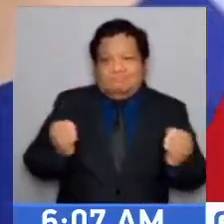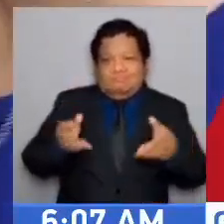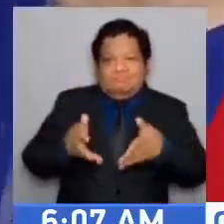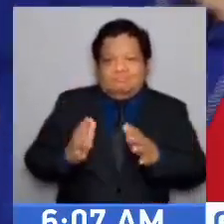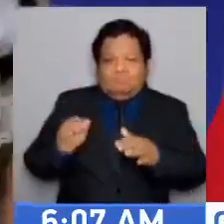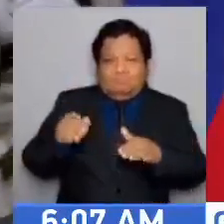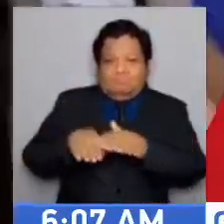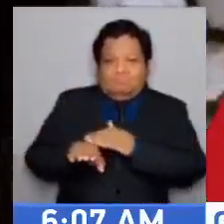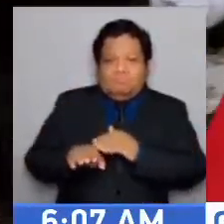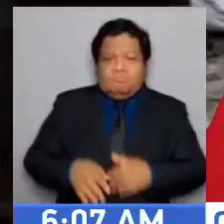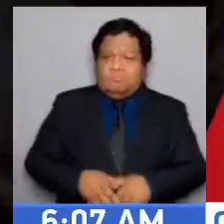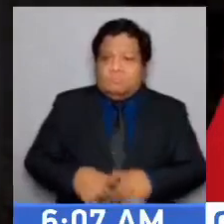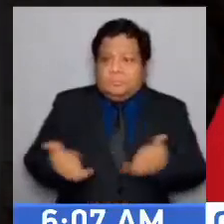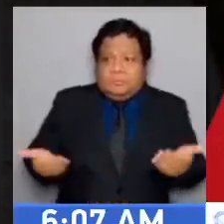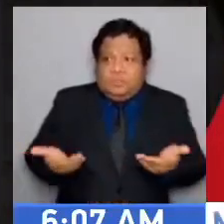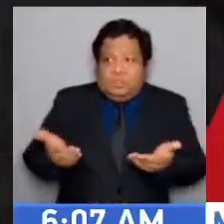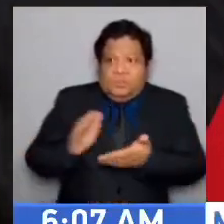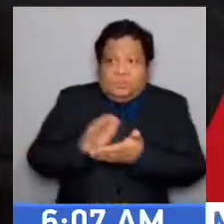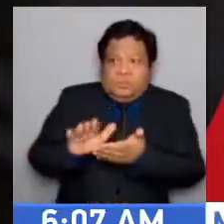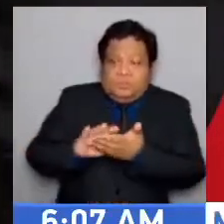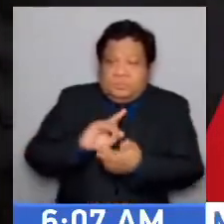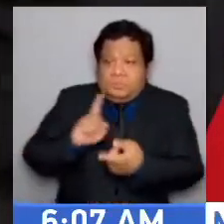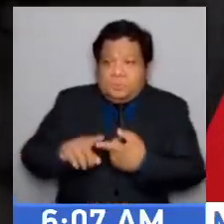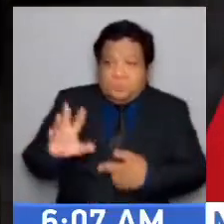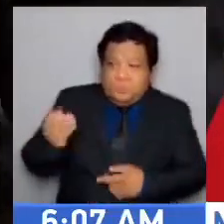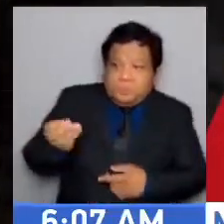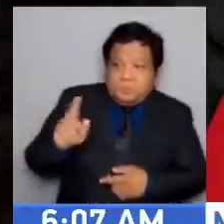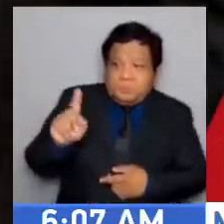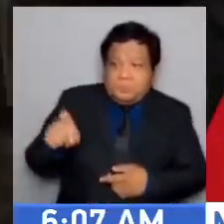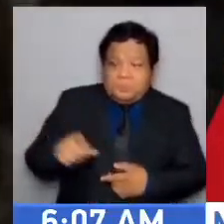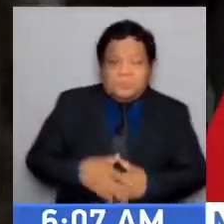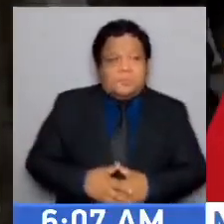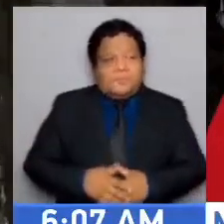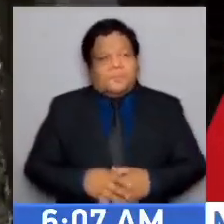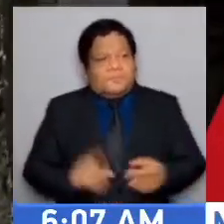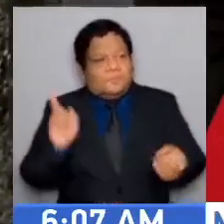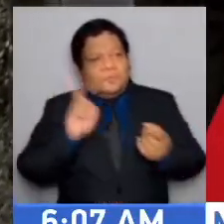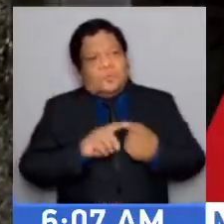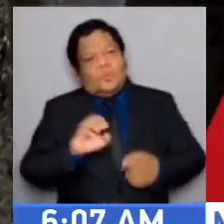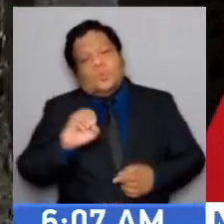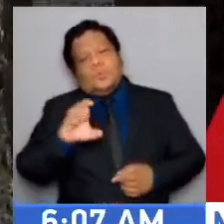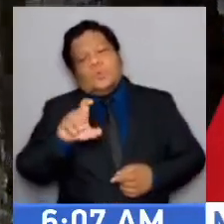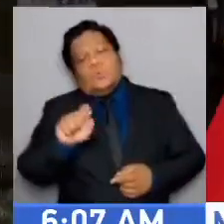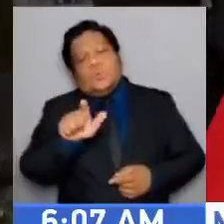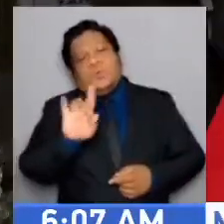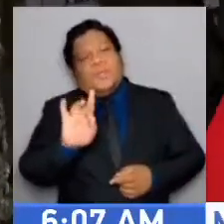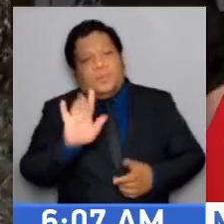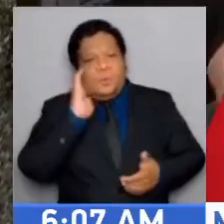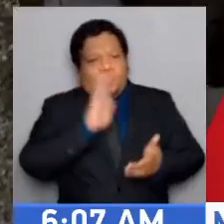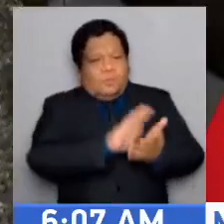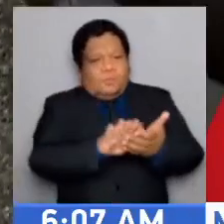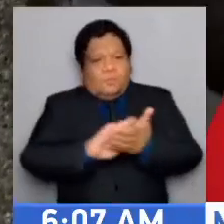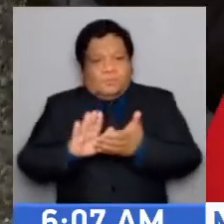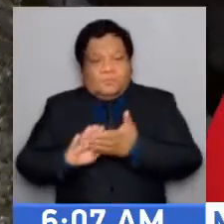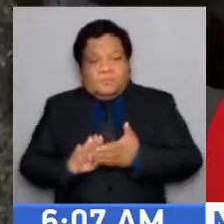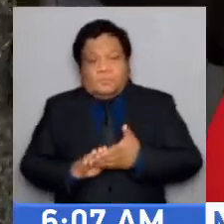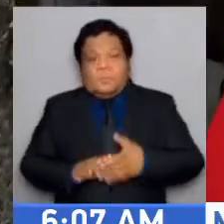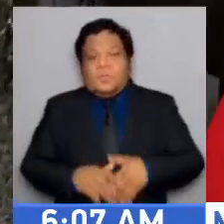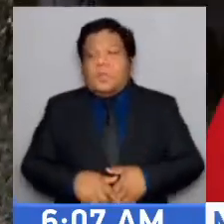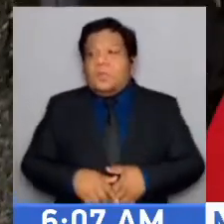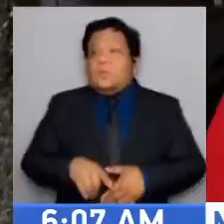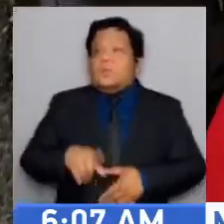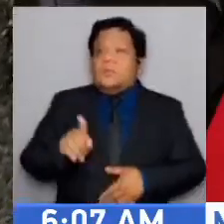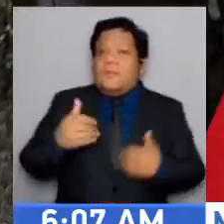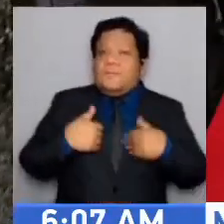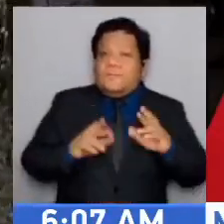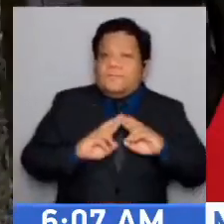dito? Hanggang October 28 po maglinis po kami. Okay, tapos yun yung mga may puntod po rito, kahapon po ang